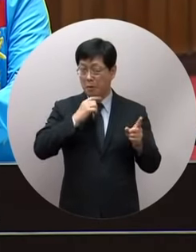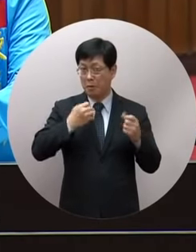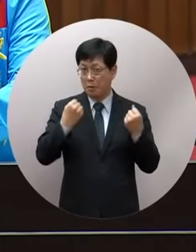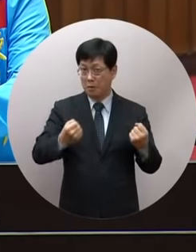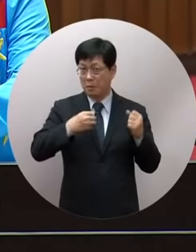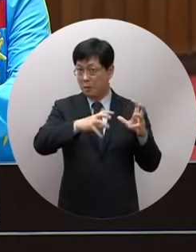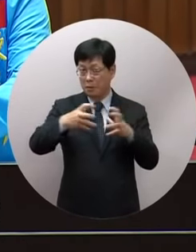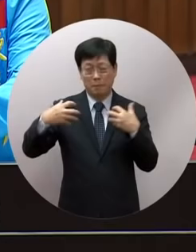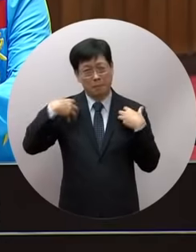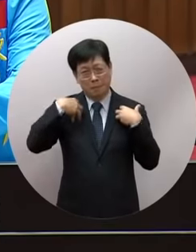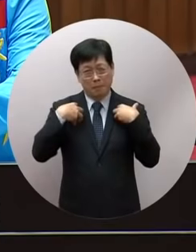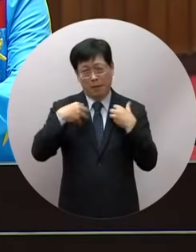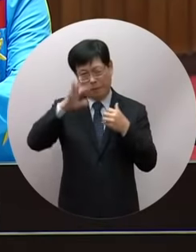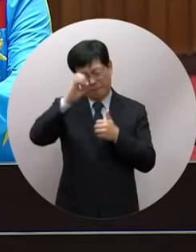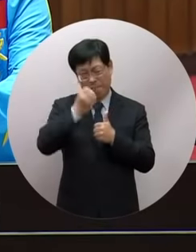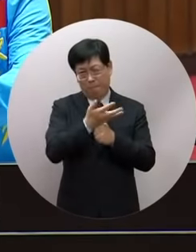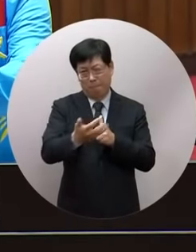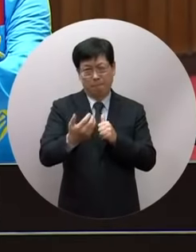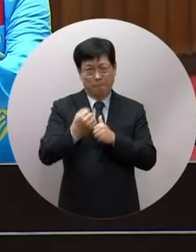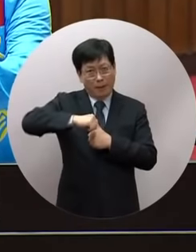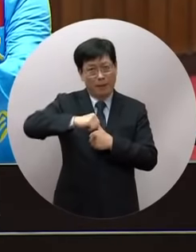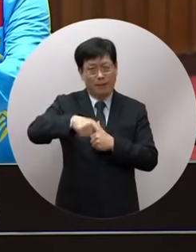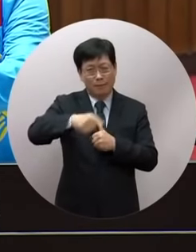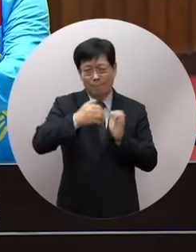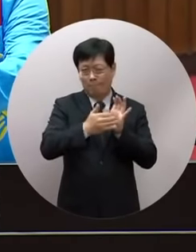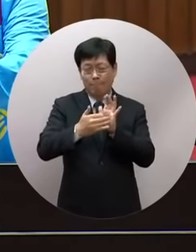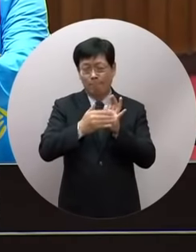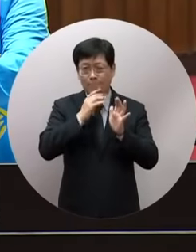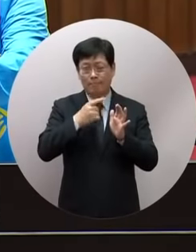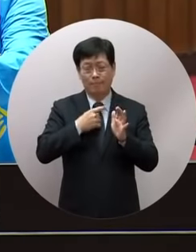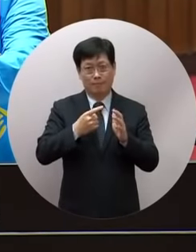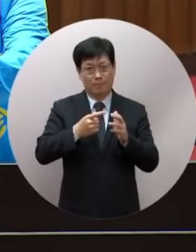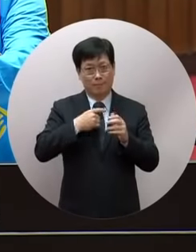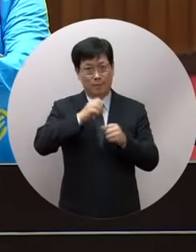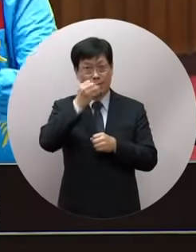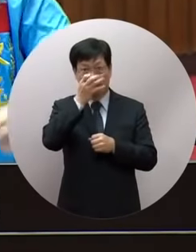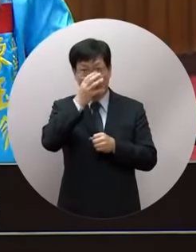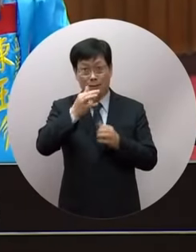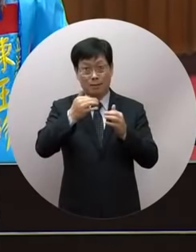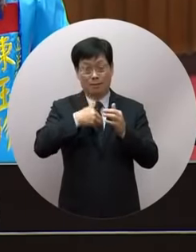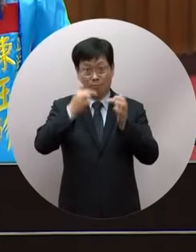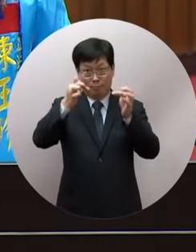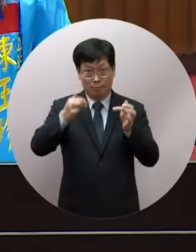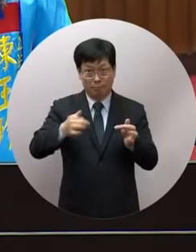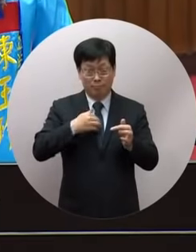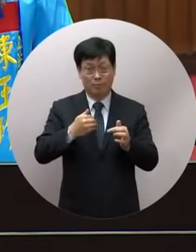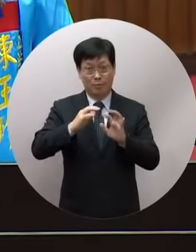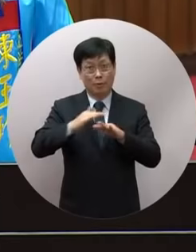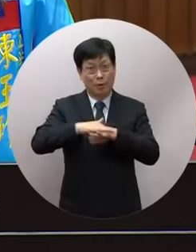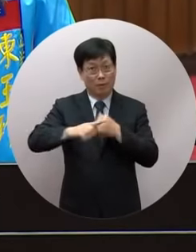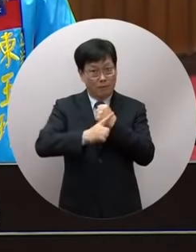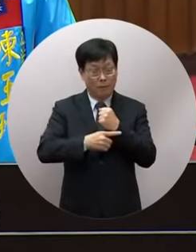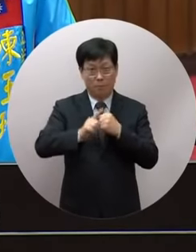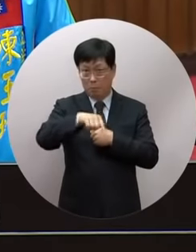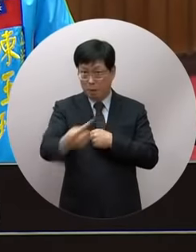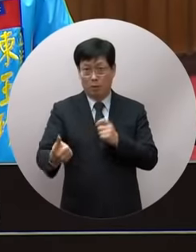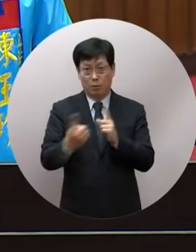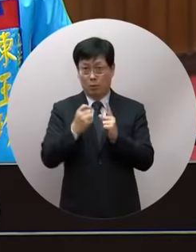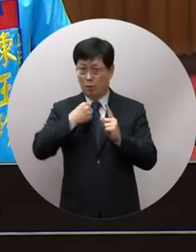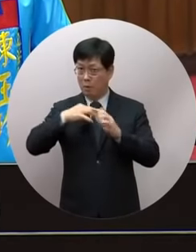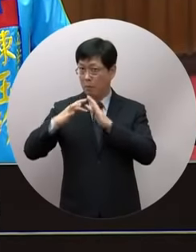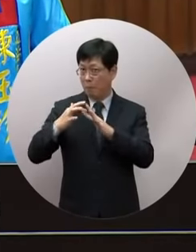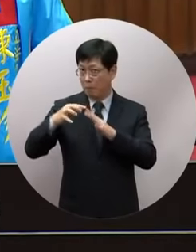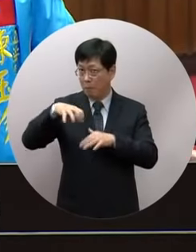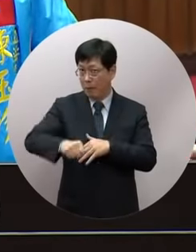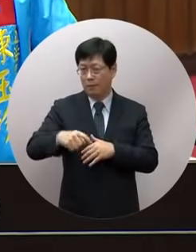国际社会忙着抗议的时候，推动港版国安法，下一步哈，可能这个对台动武， 哦，这一件事情，这个说